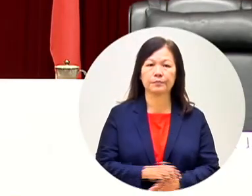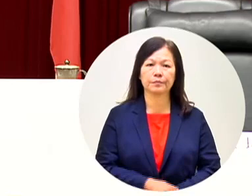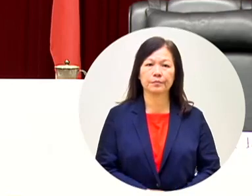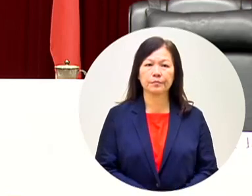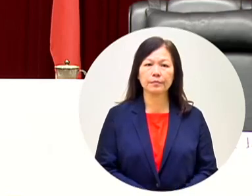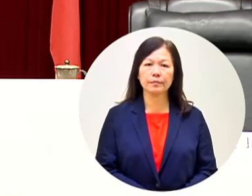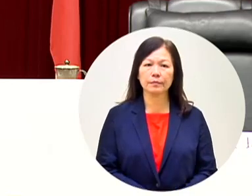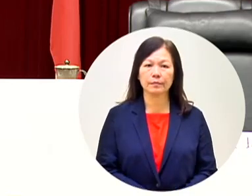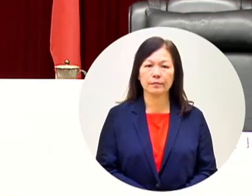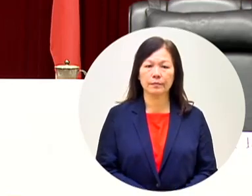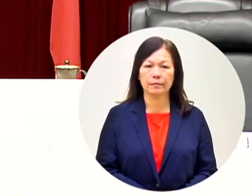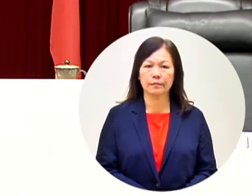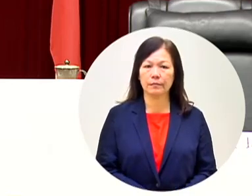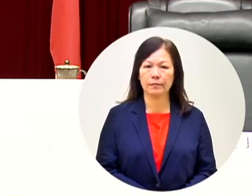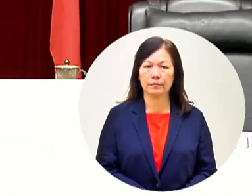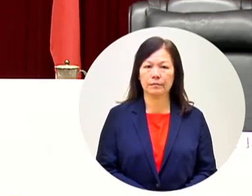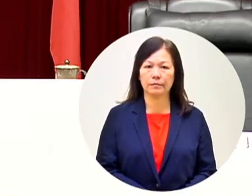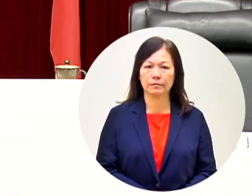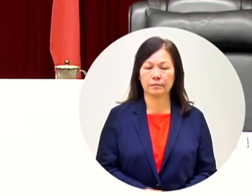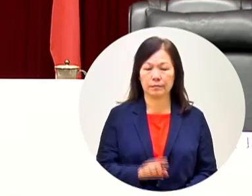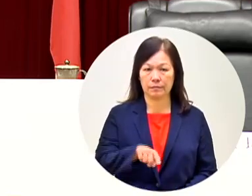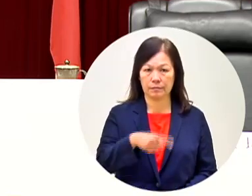接下来陈美雅议员。